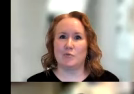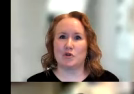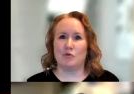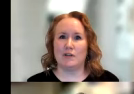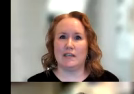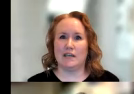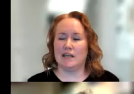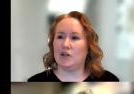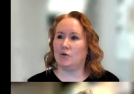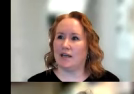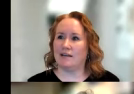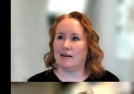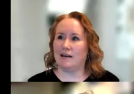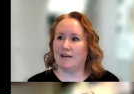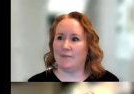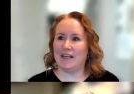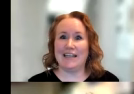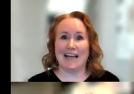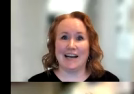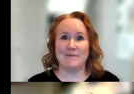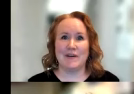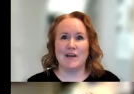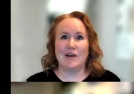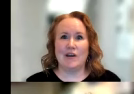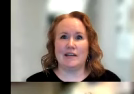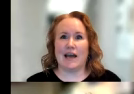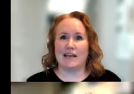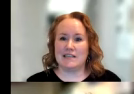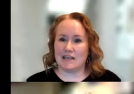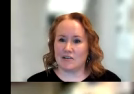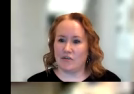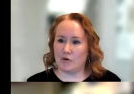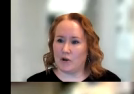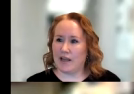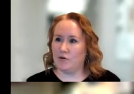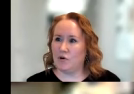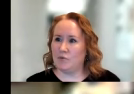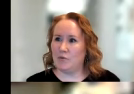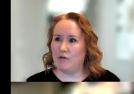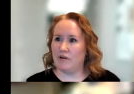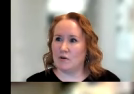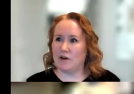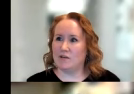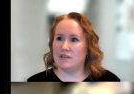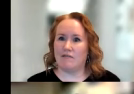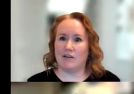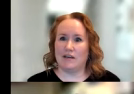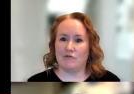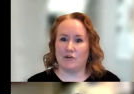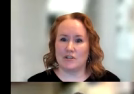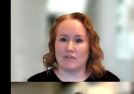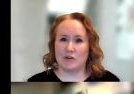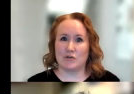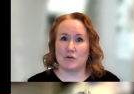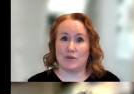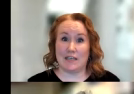stille alle spørsmål I Q&A til innleggerne. Det ikke sikkert de kan svare på alt her og nå, men da prøver vi å samle inn og se hva de kan